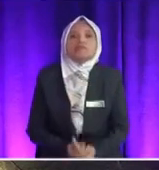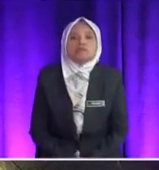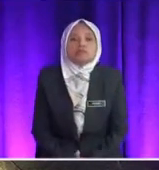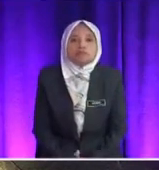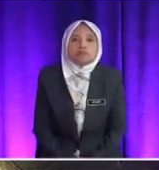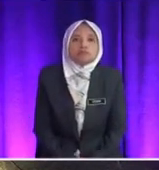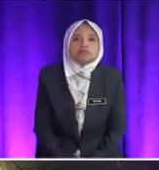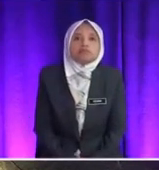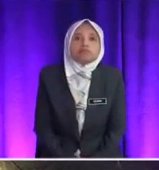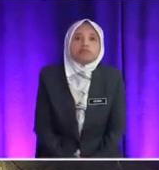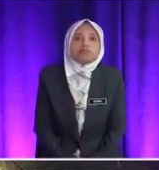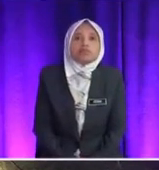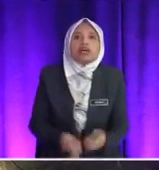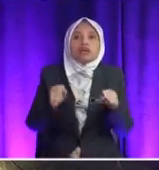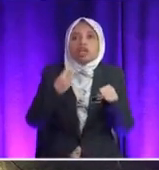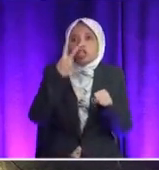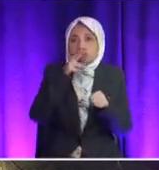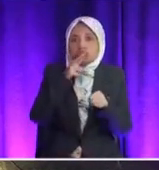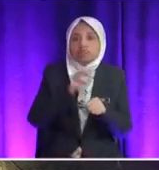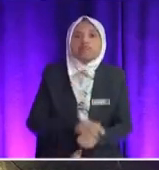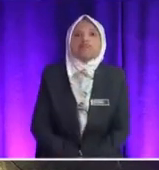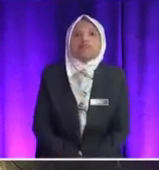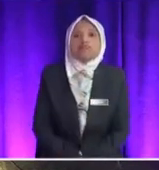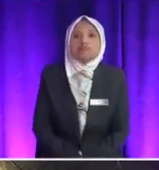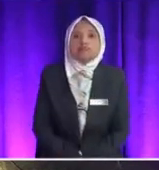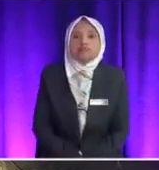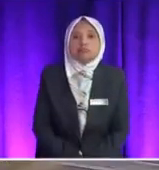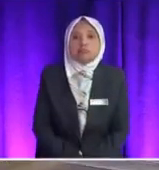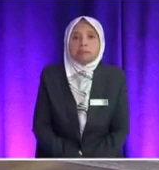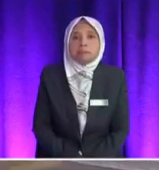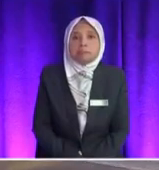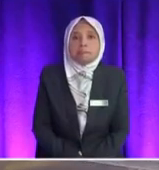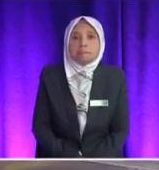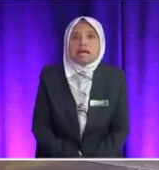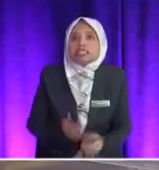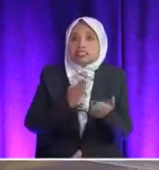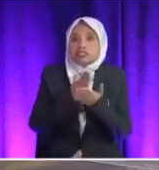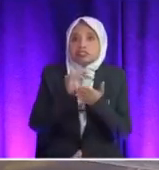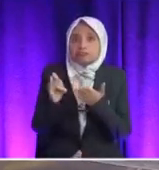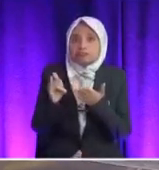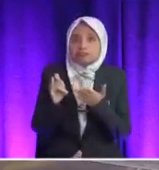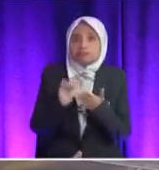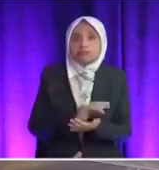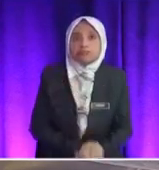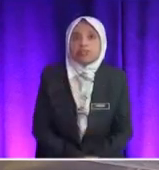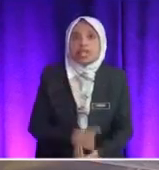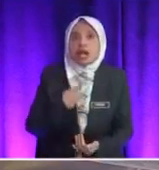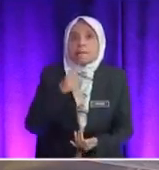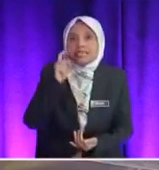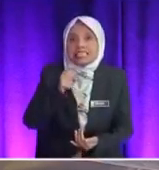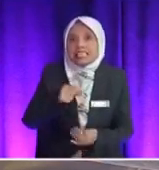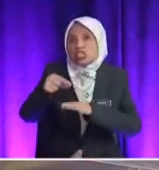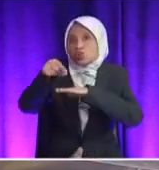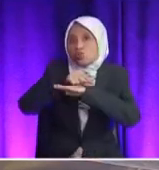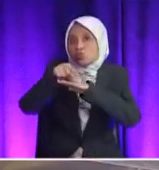hai oh video bye suji-gu ah itu gede